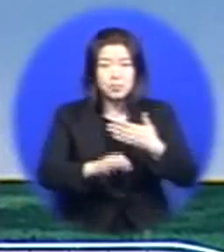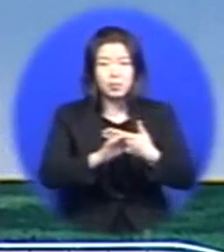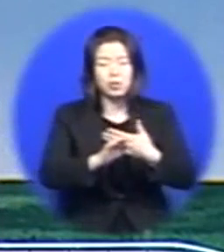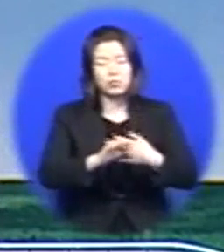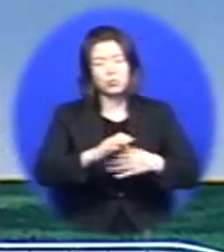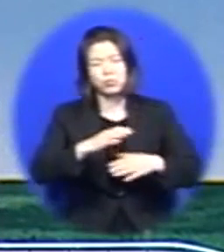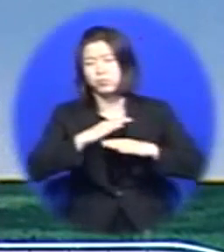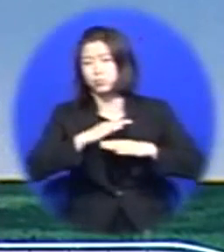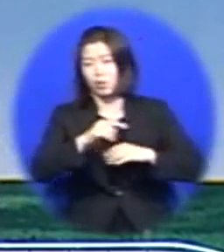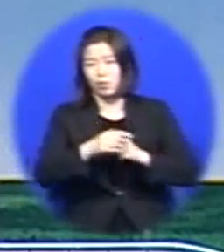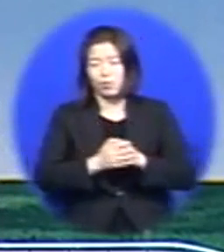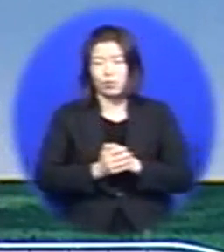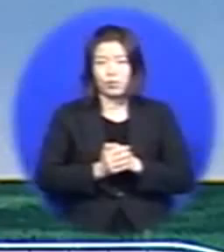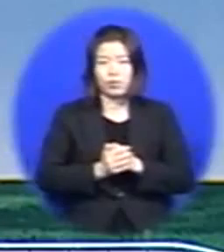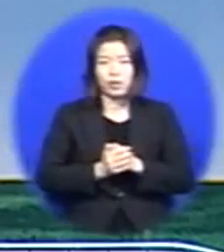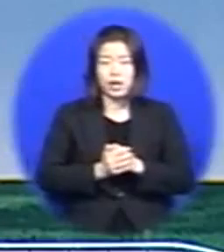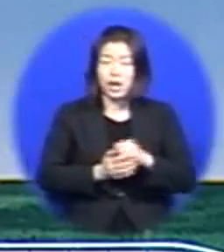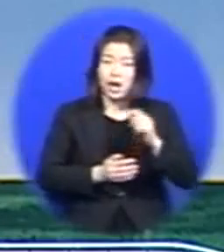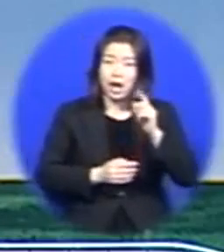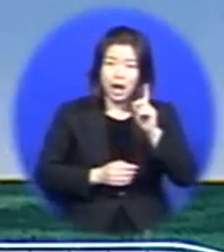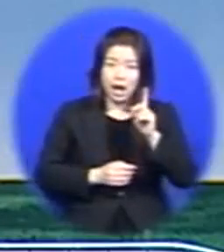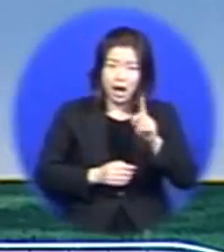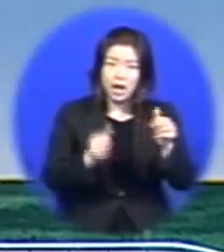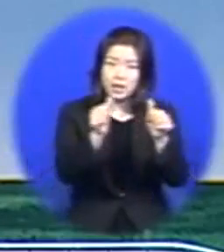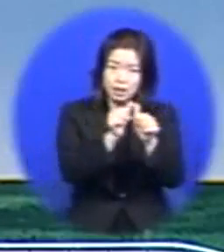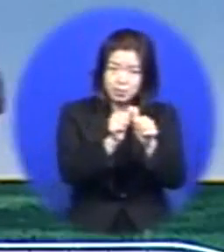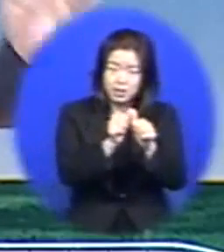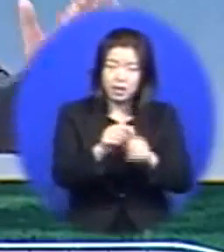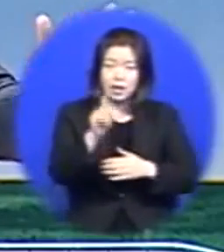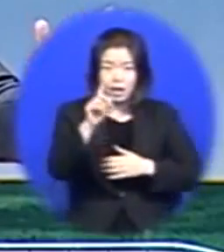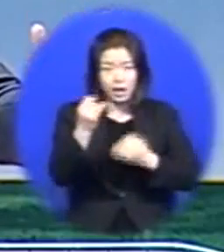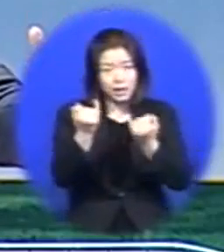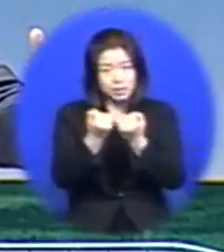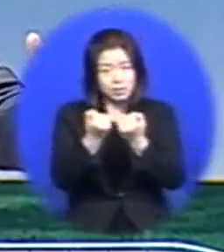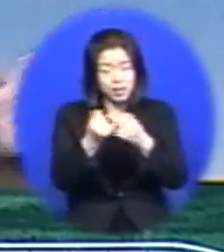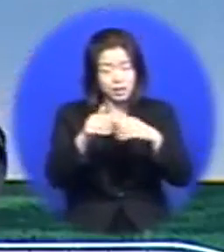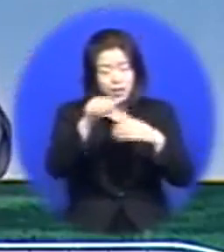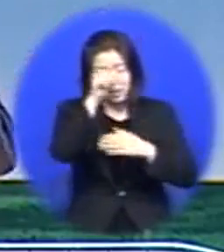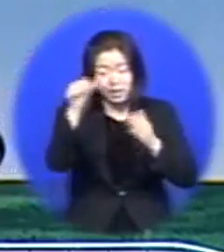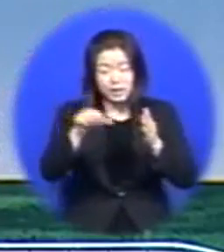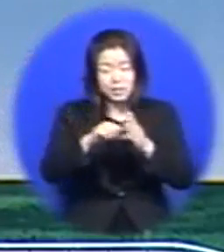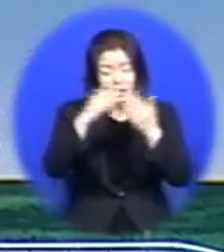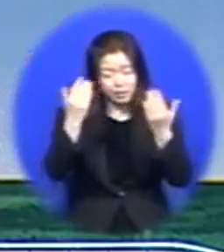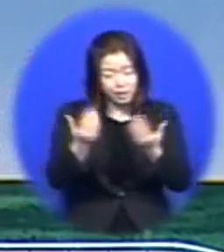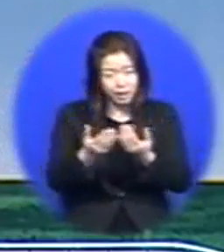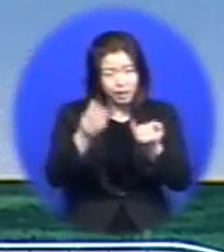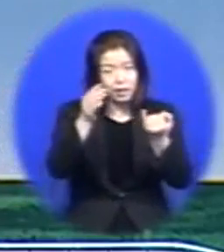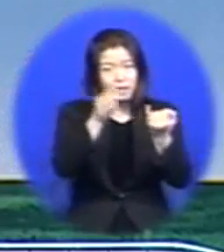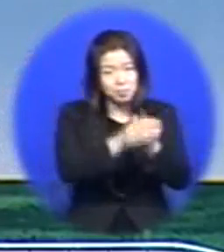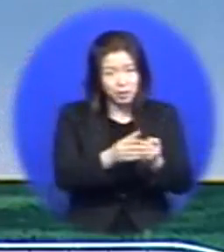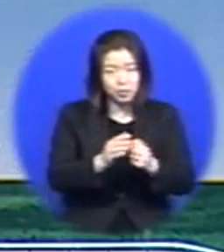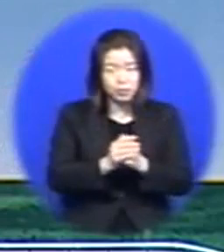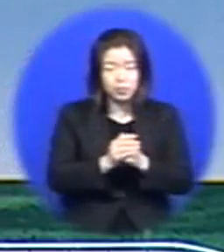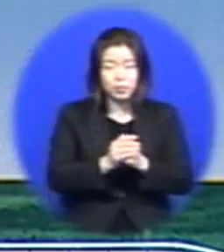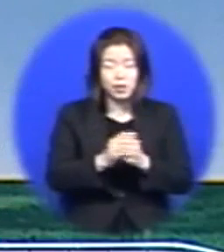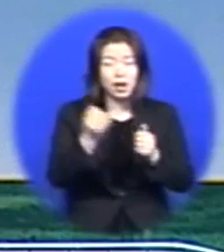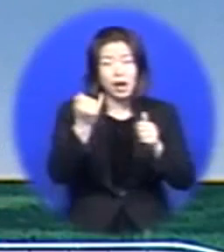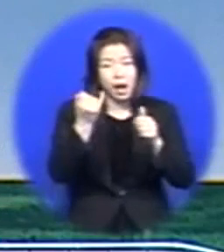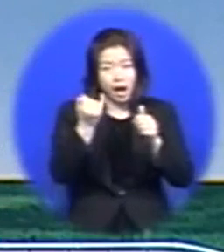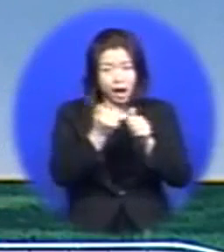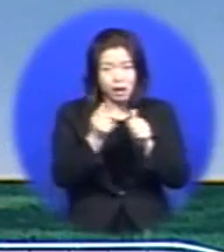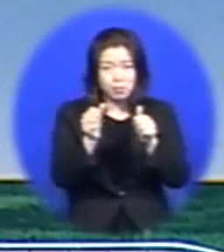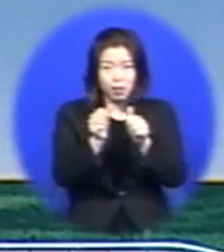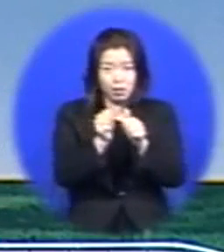무서운 거예요. 한 남자가 한 여자에게 자기 인생을 다 맡겨요. 한 여자가 한 남자에게 자기 인생을 다 맡겨요.